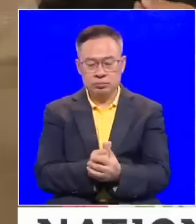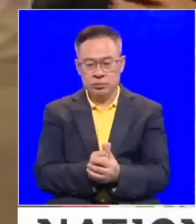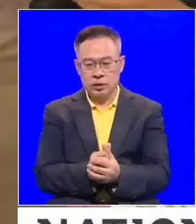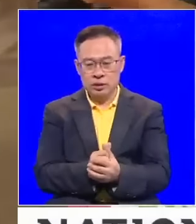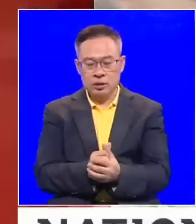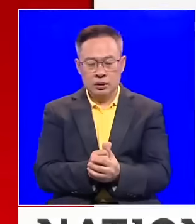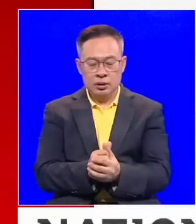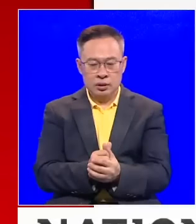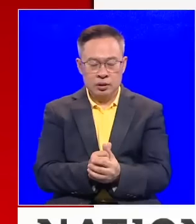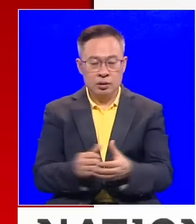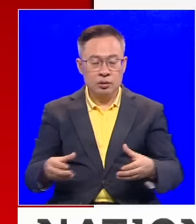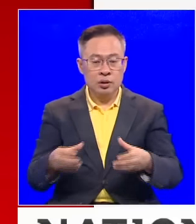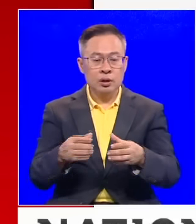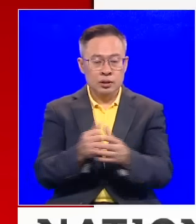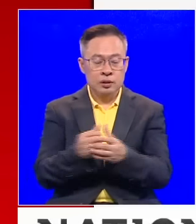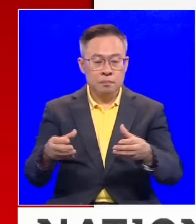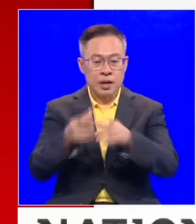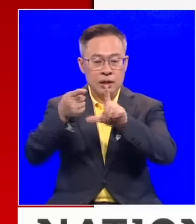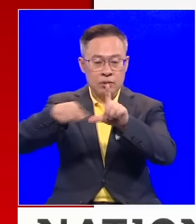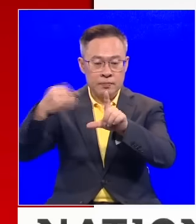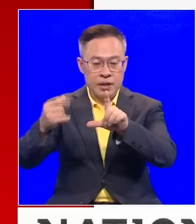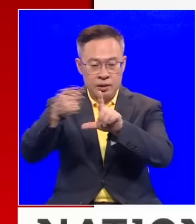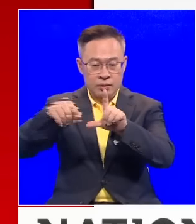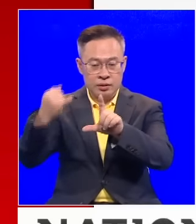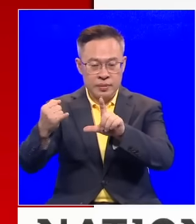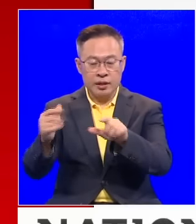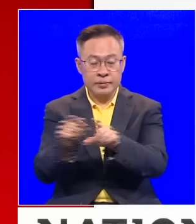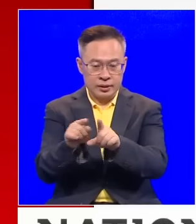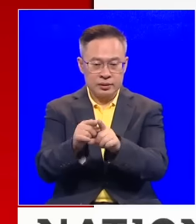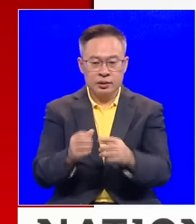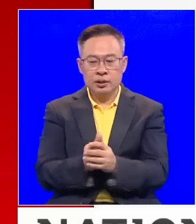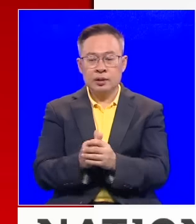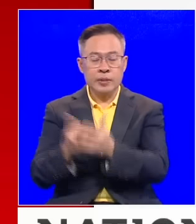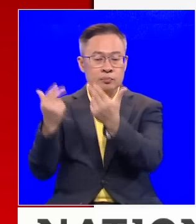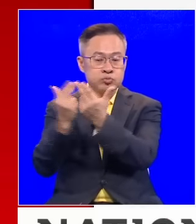แข่งจากพรรคก้าวไกลก็คือคุณสิทธิพจน์เชื้ออภัยวงศ์ด้วยคะแนน